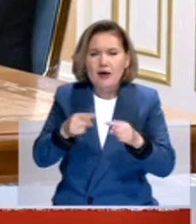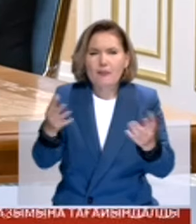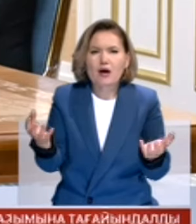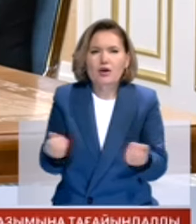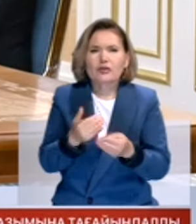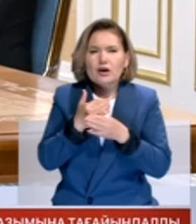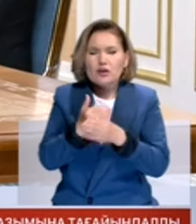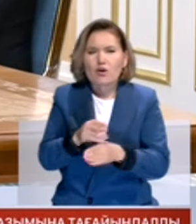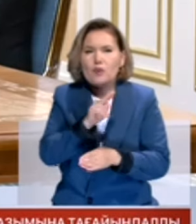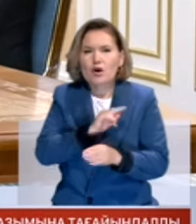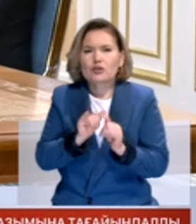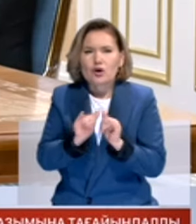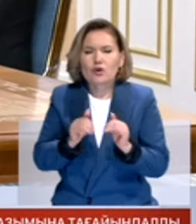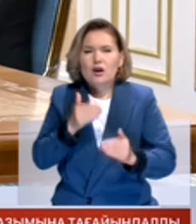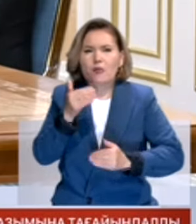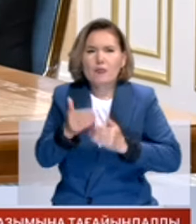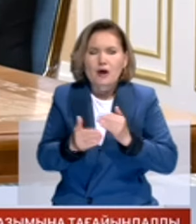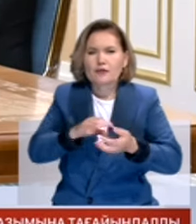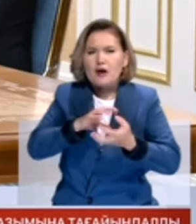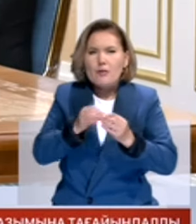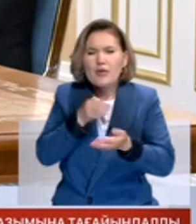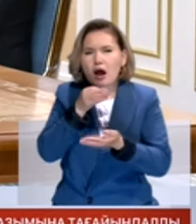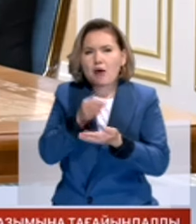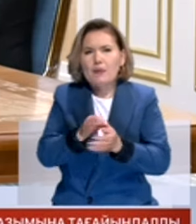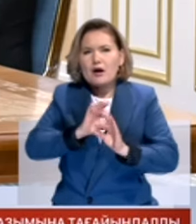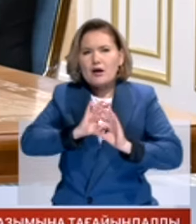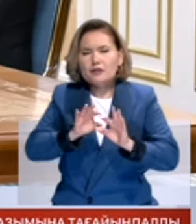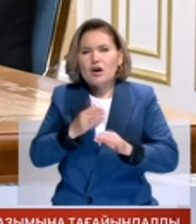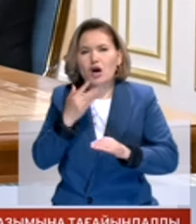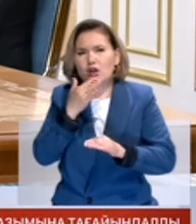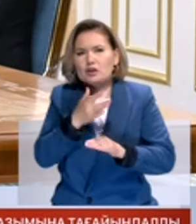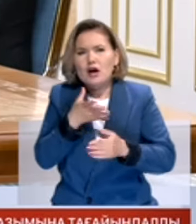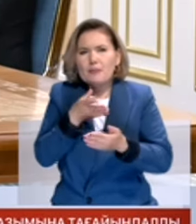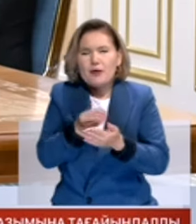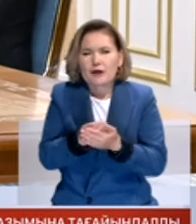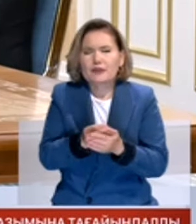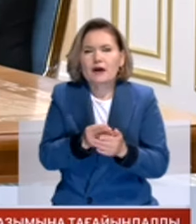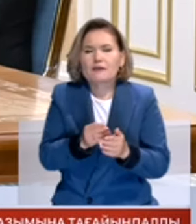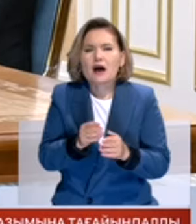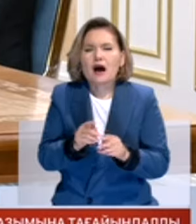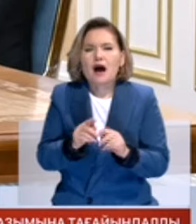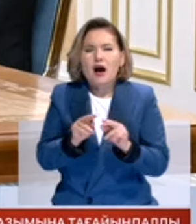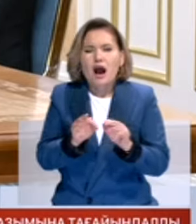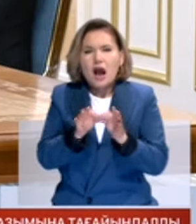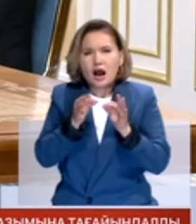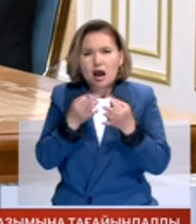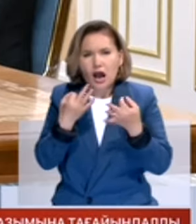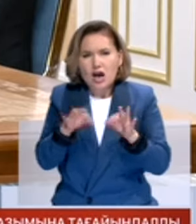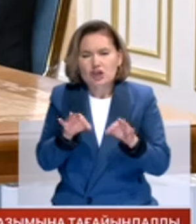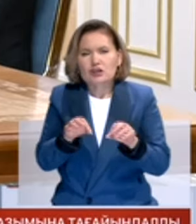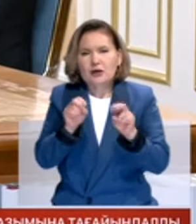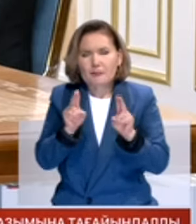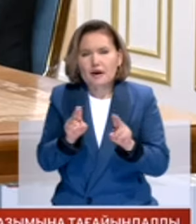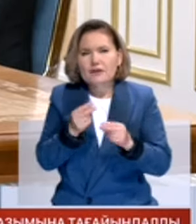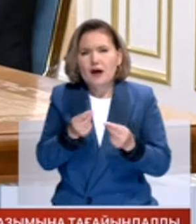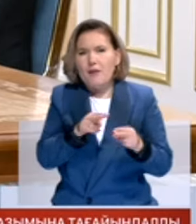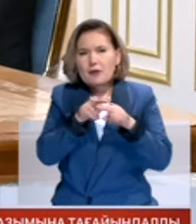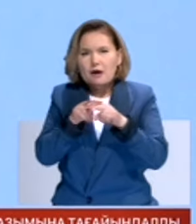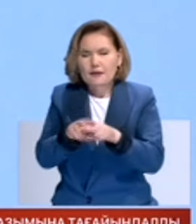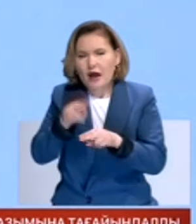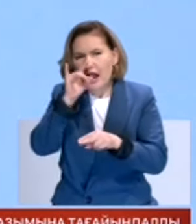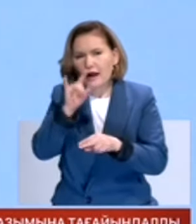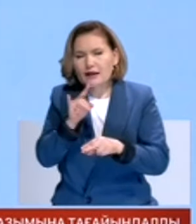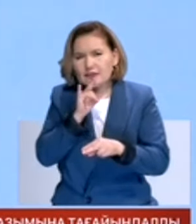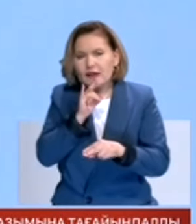қарқыны және оны тұрақтандыру шаралары жөнінде де баяндады. Ұлттық төлем жүйесі мен ашық банкинг принциптерін дамыту және қазақстандықтардың